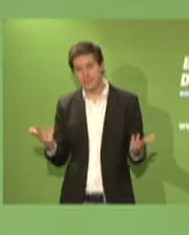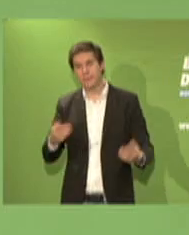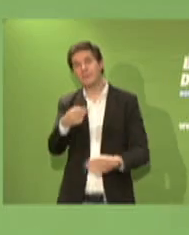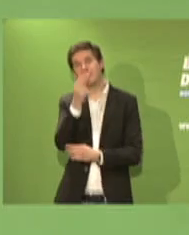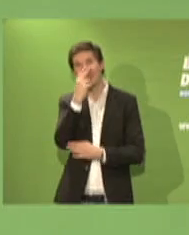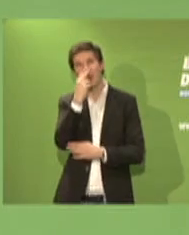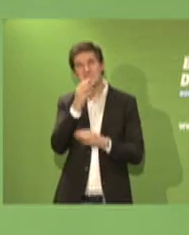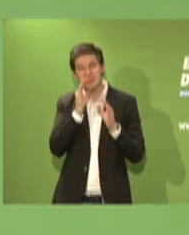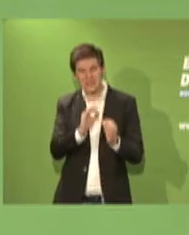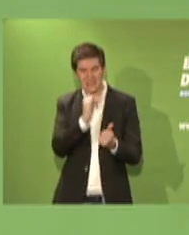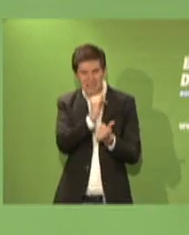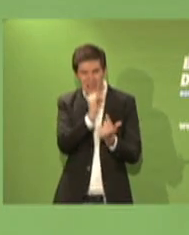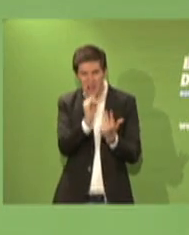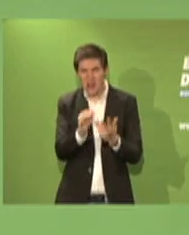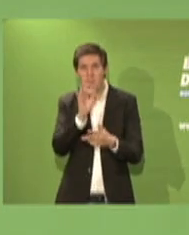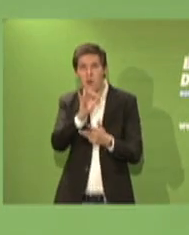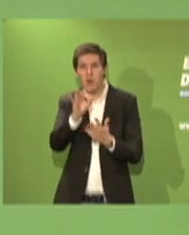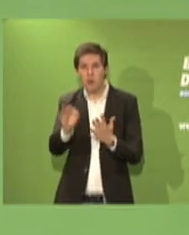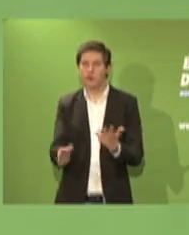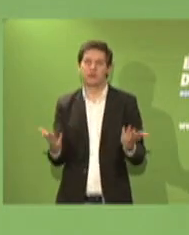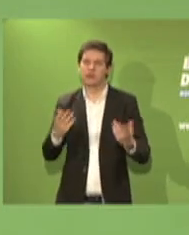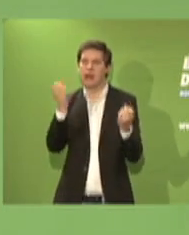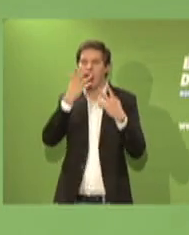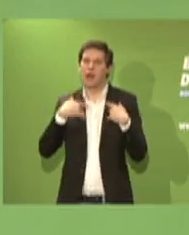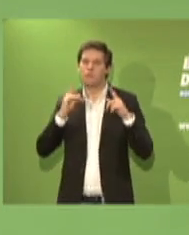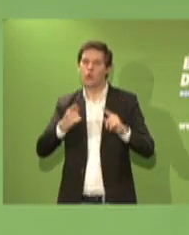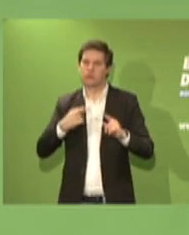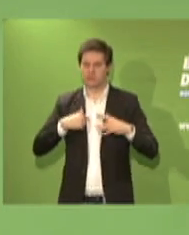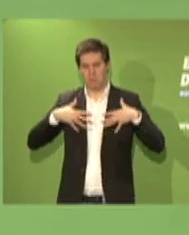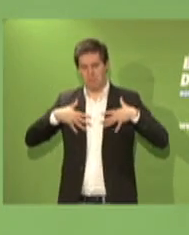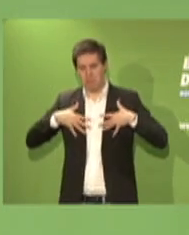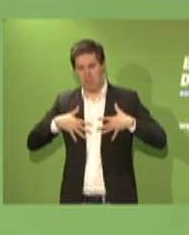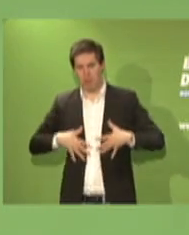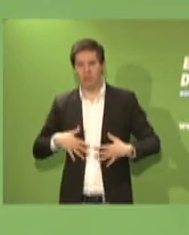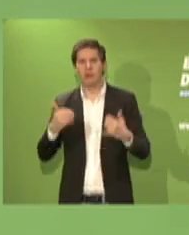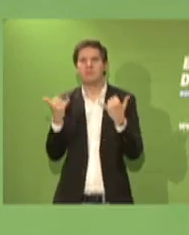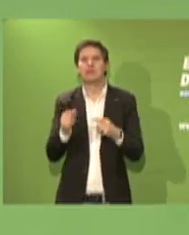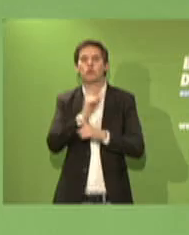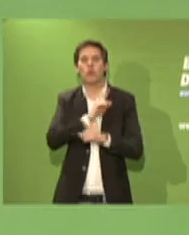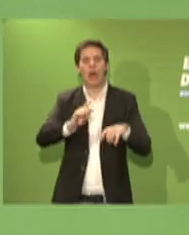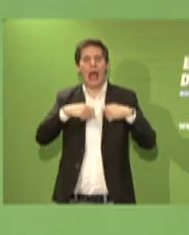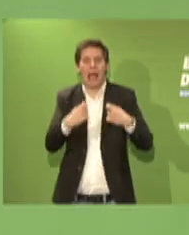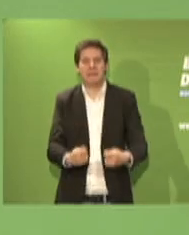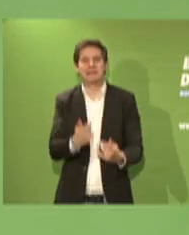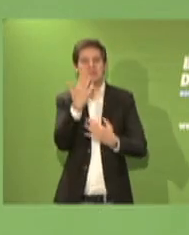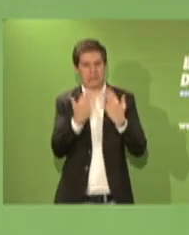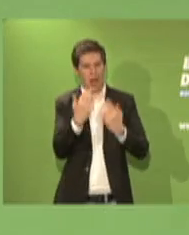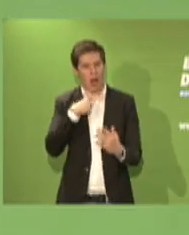den einzelnen Punkten, da muss ich mich natürlich jetzt noch richtig einarbeiten. Ich habe immer nur die geronnenen Zahlen gesehen, aber ich glaube, innerhalb